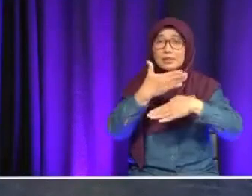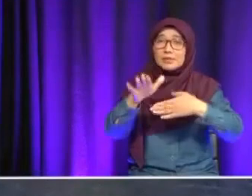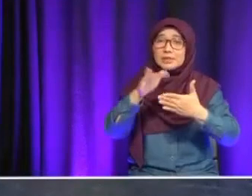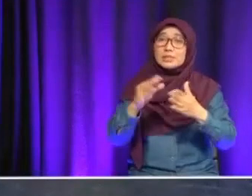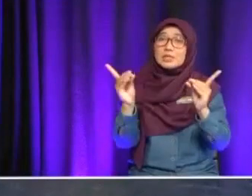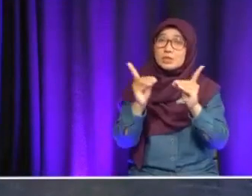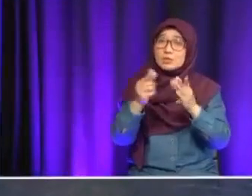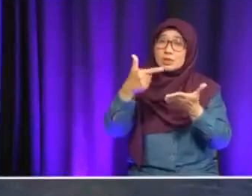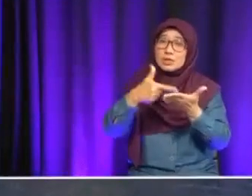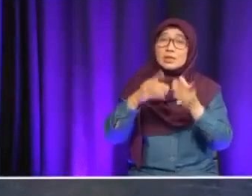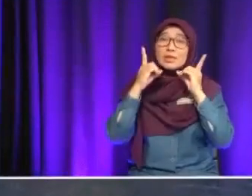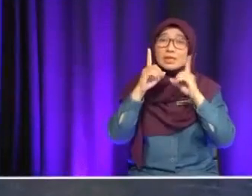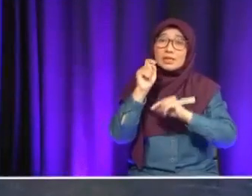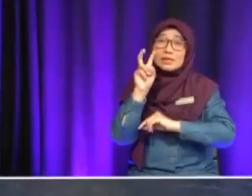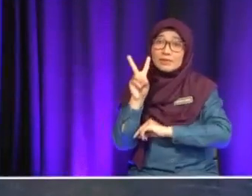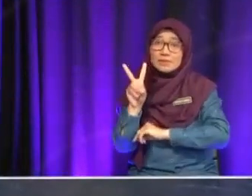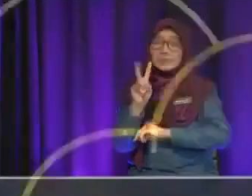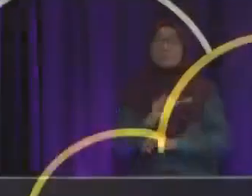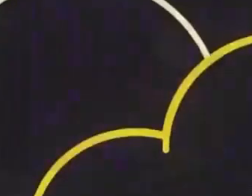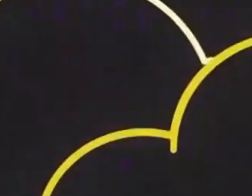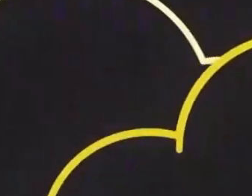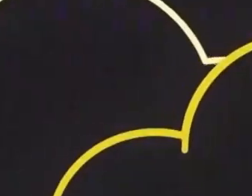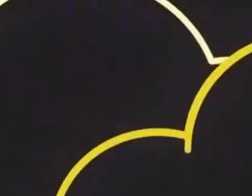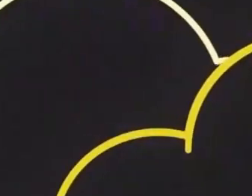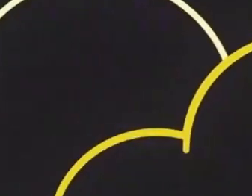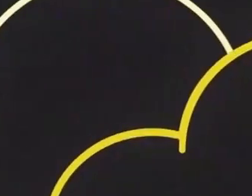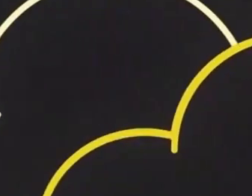ini, Didik TV KPM.